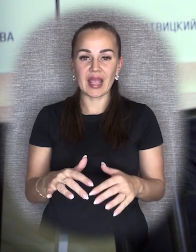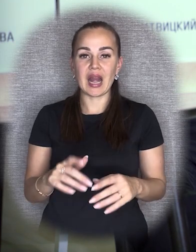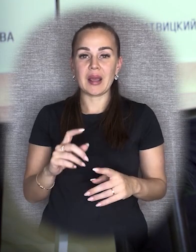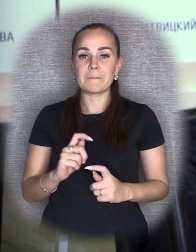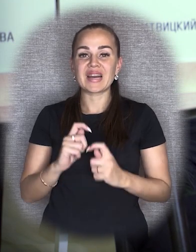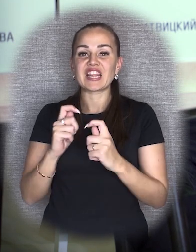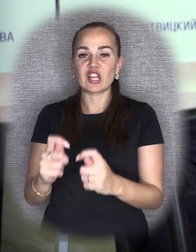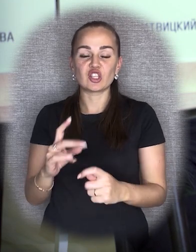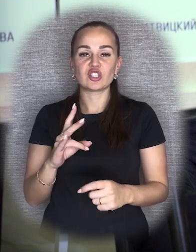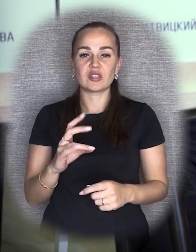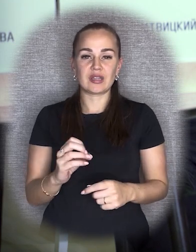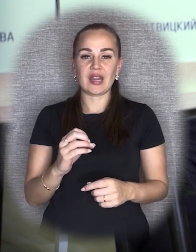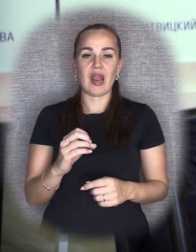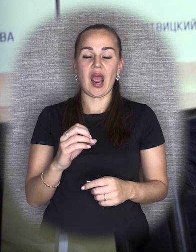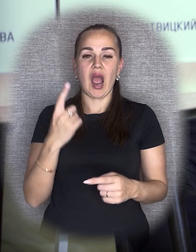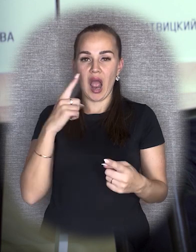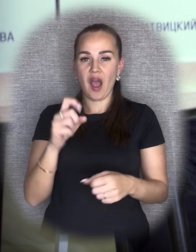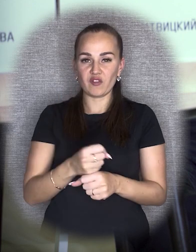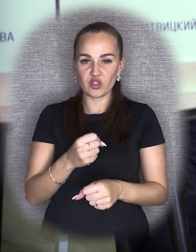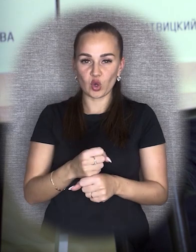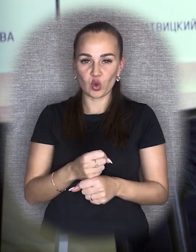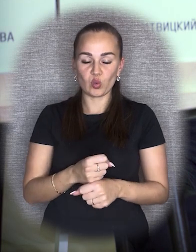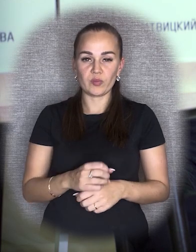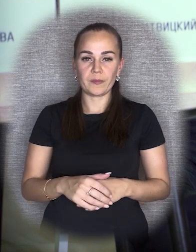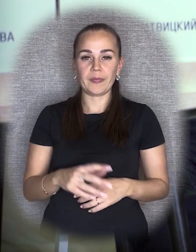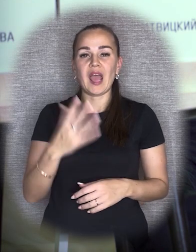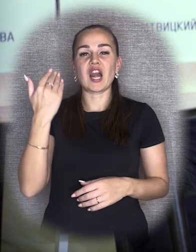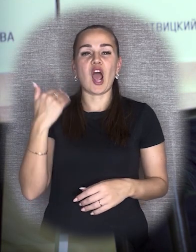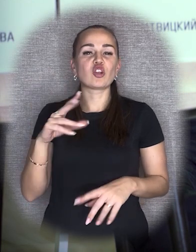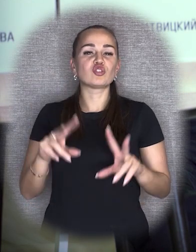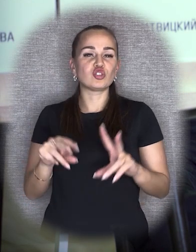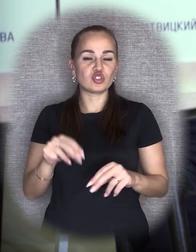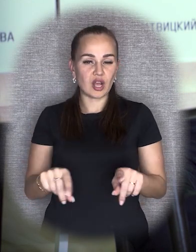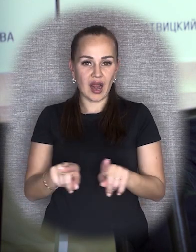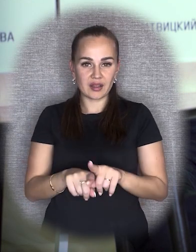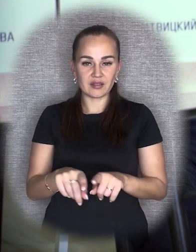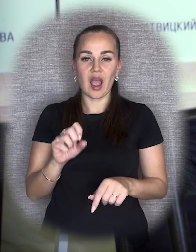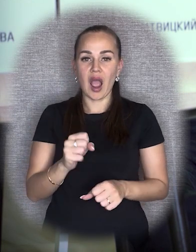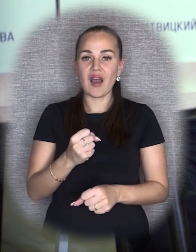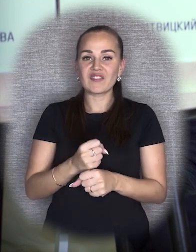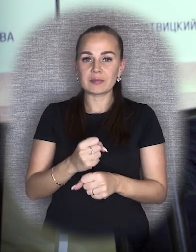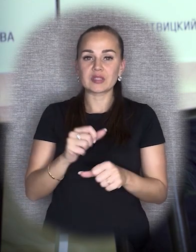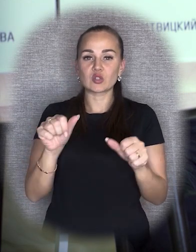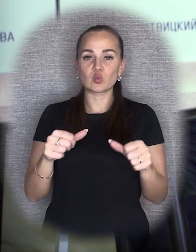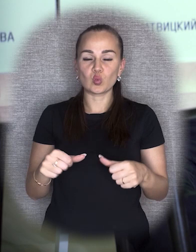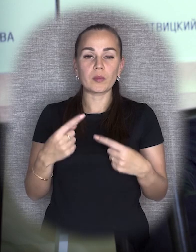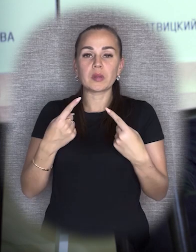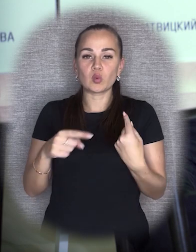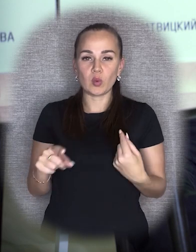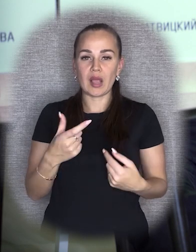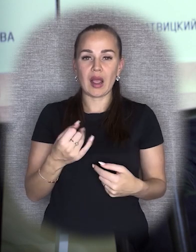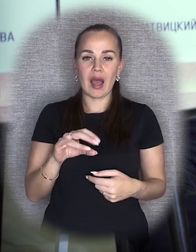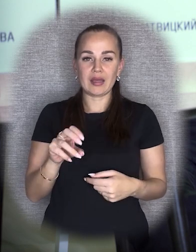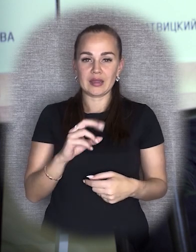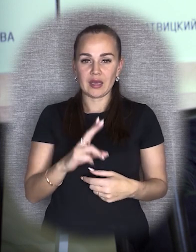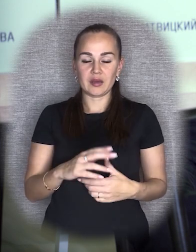принадлежит не Александру фон Боку, как это считалось ранее, а выполнен скульптором Гальбергом. Вот.